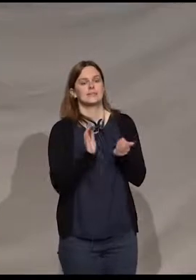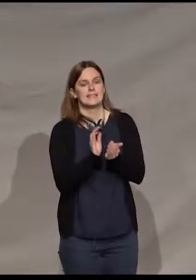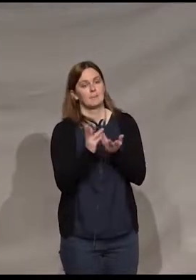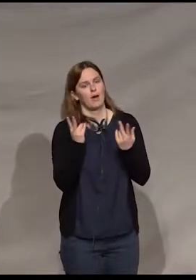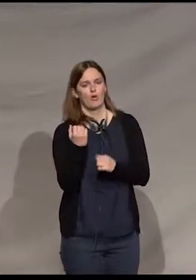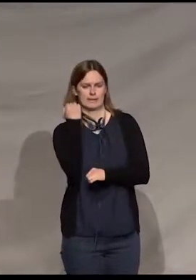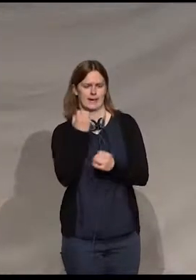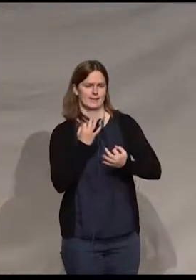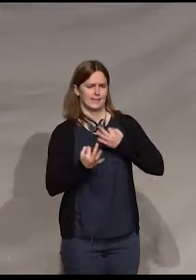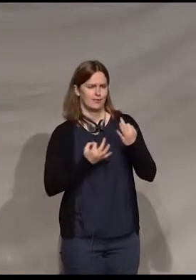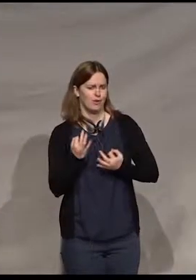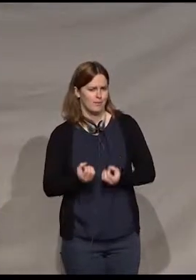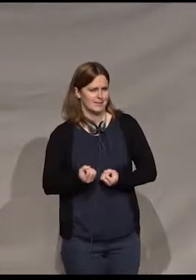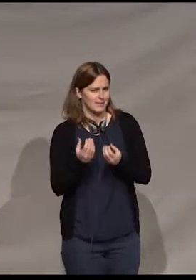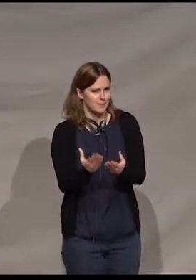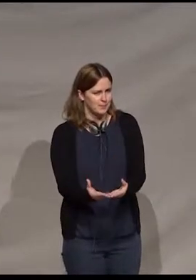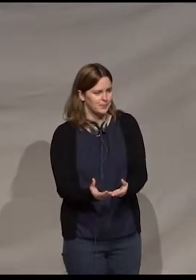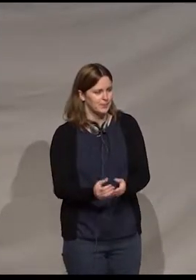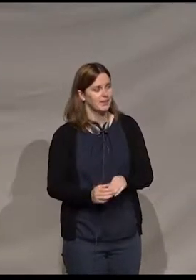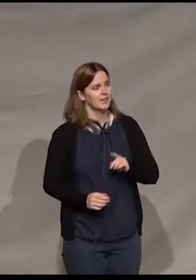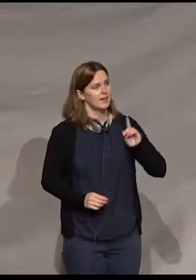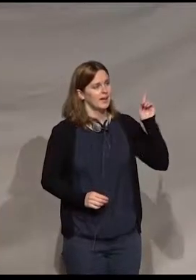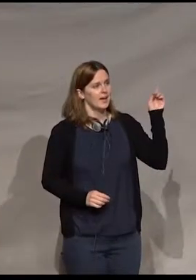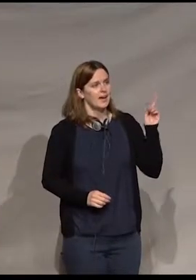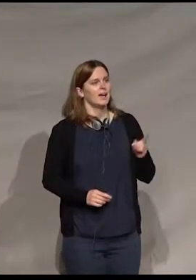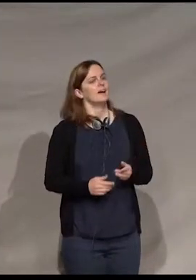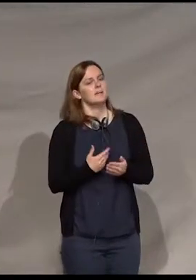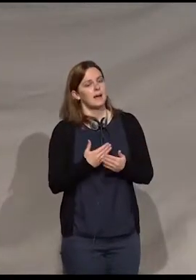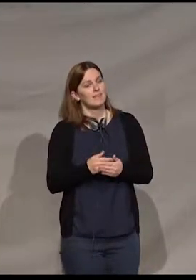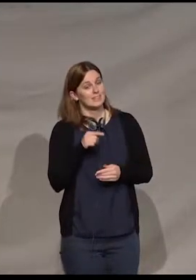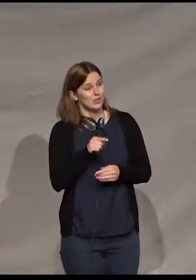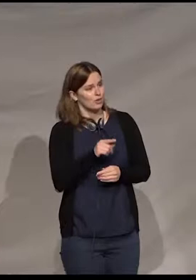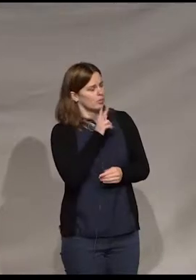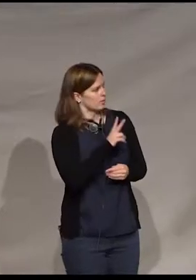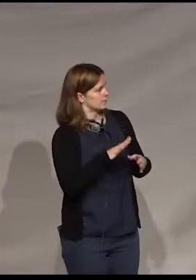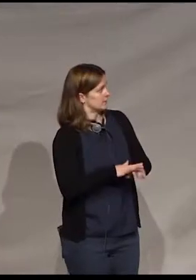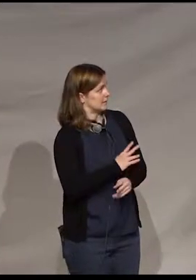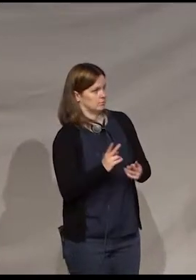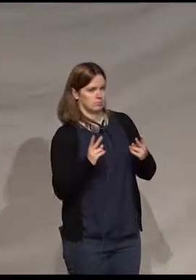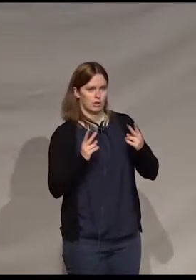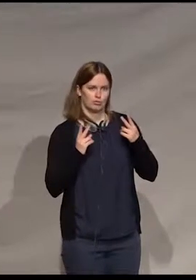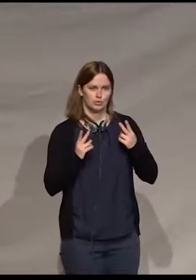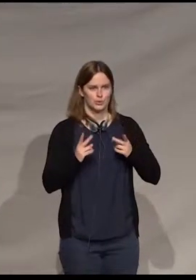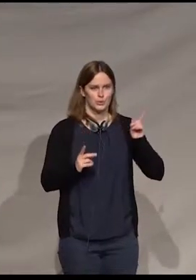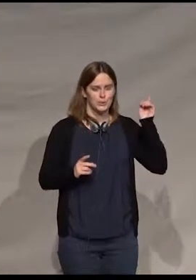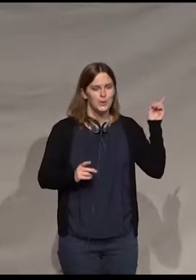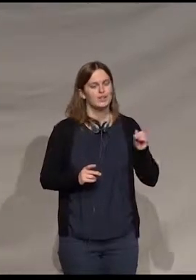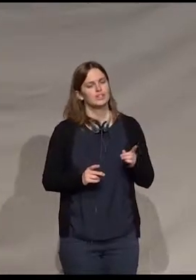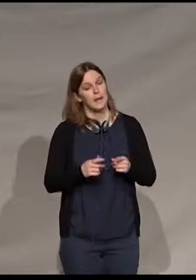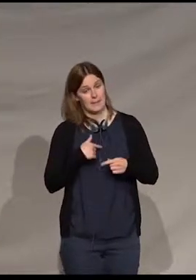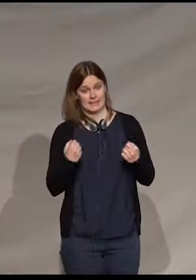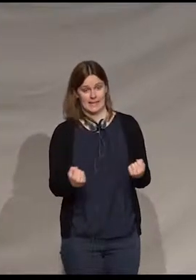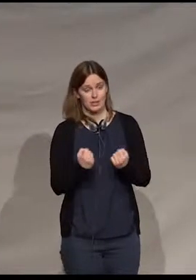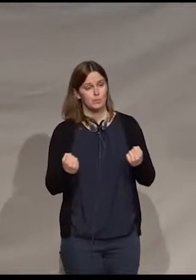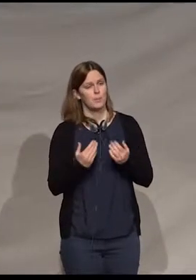nás dělí mezi tím, co jsme vlastně, co je dnes možné a o co se dnes snažíme. Tedy my opravdu se snažíme o to, aby ty